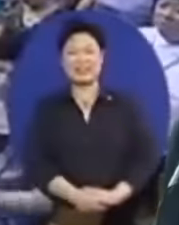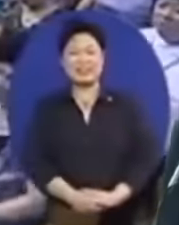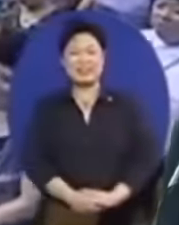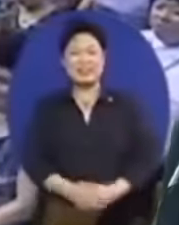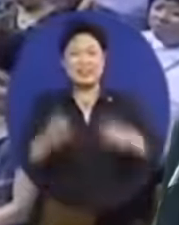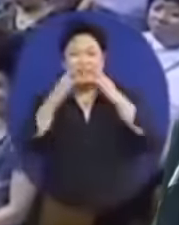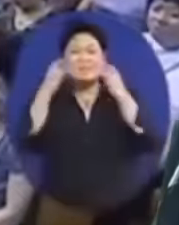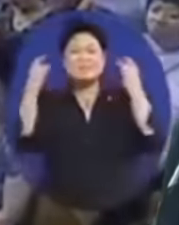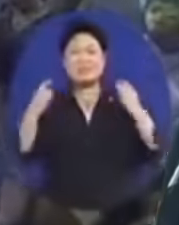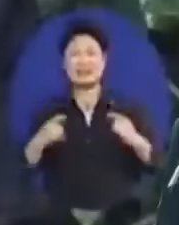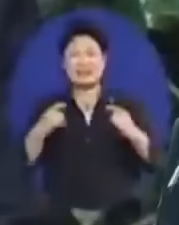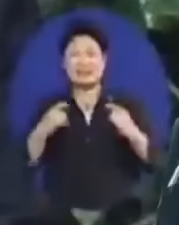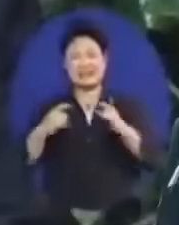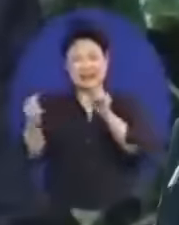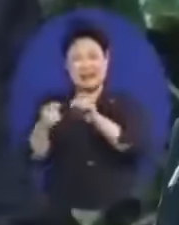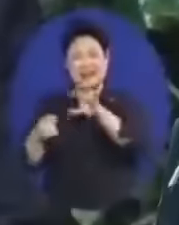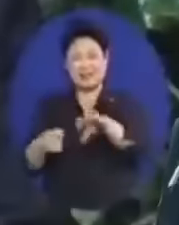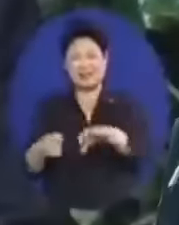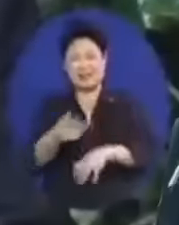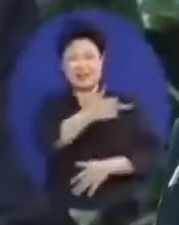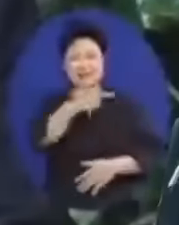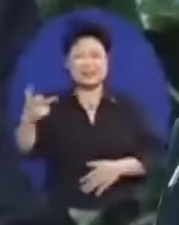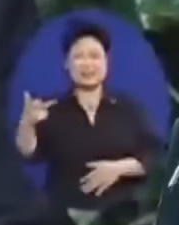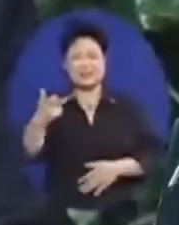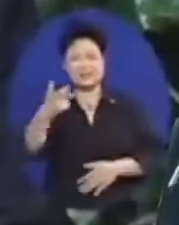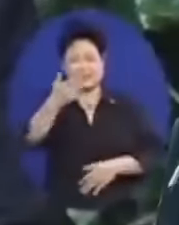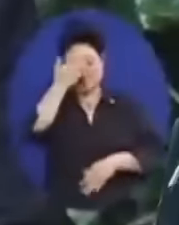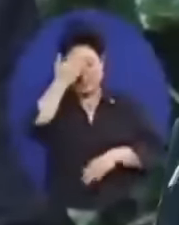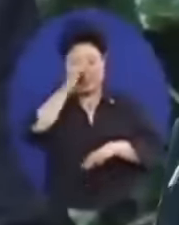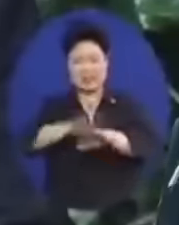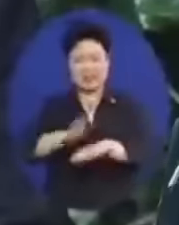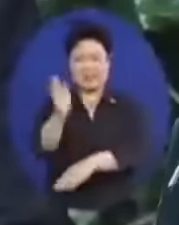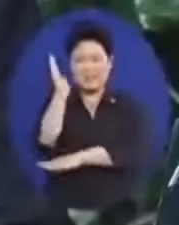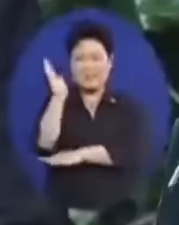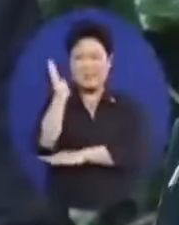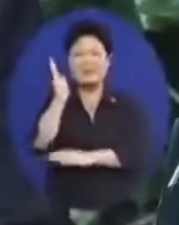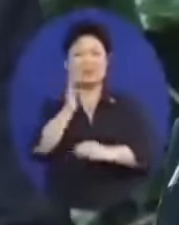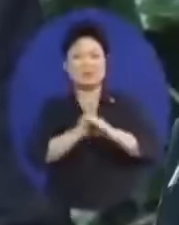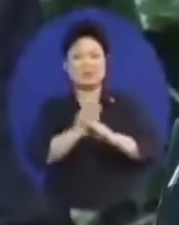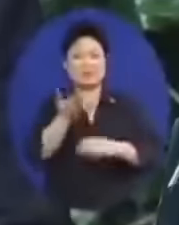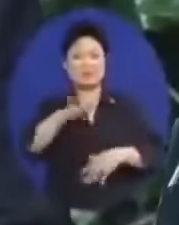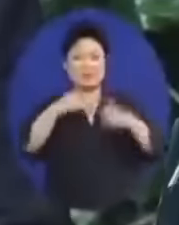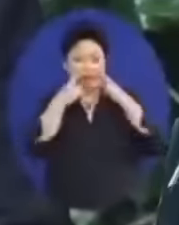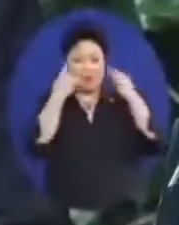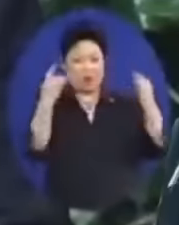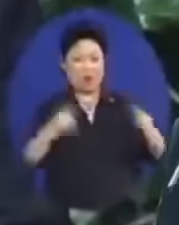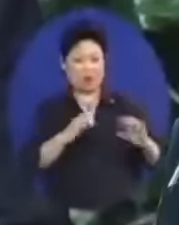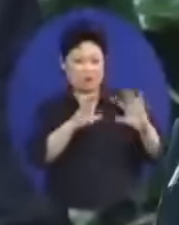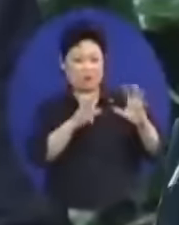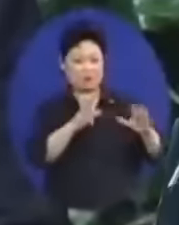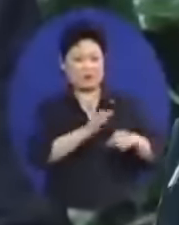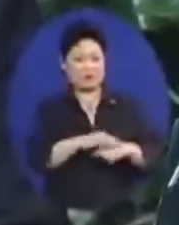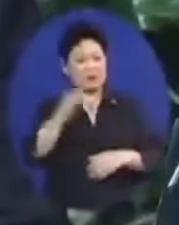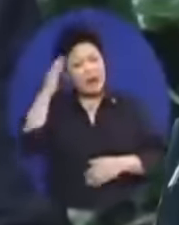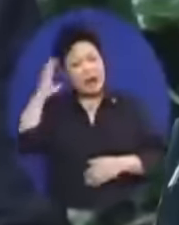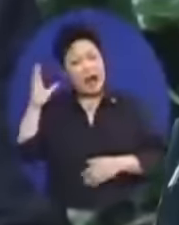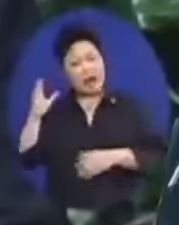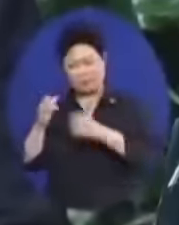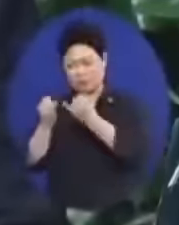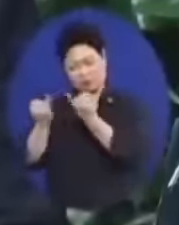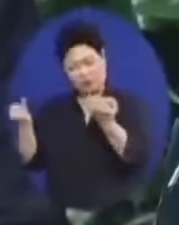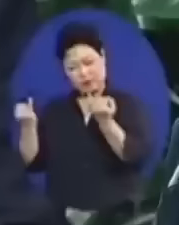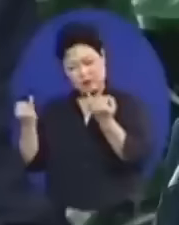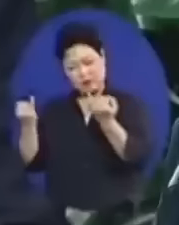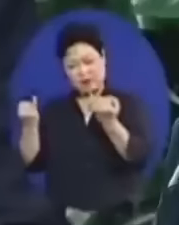프랑스 파리 근교에서 큰 집회를 인도하고 있었습니다. 그런데 영국에서 한국계 영국인